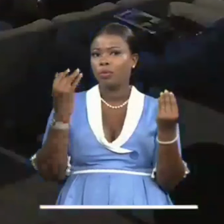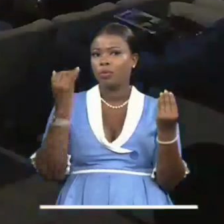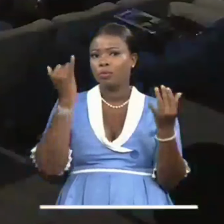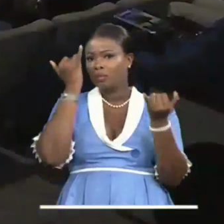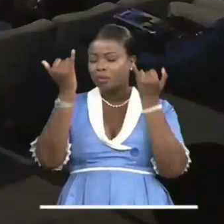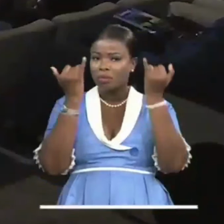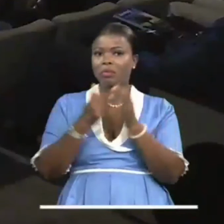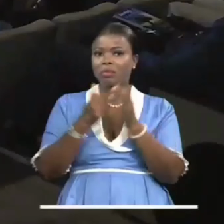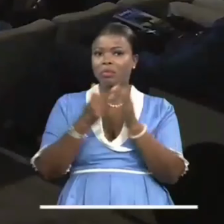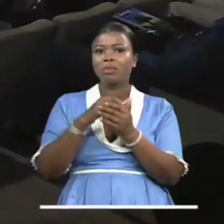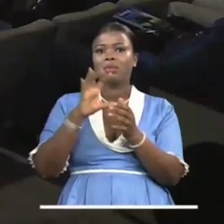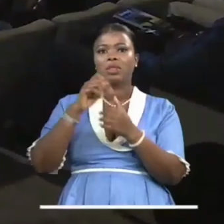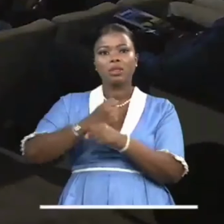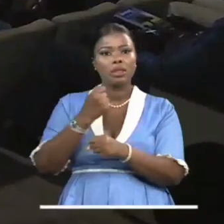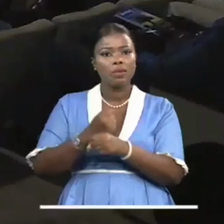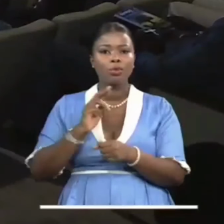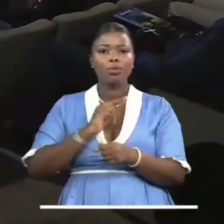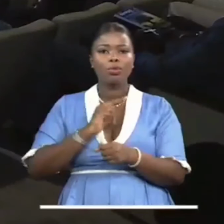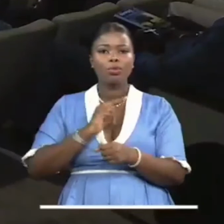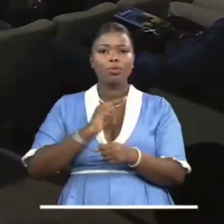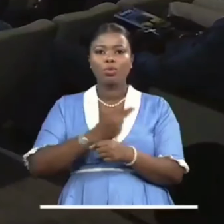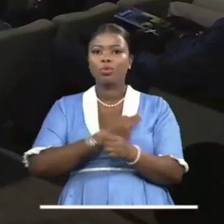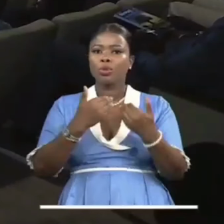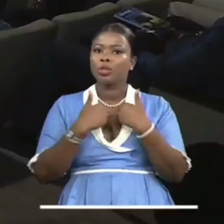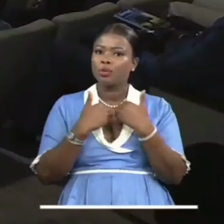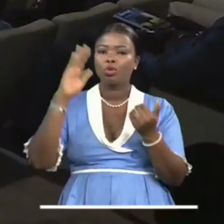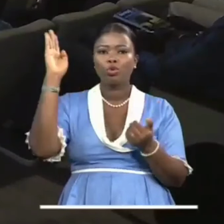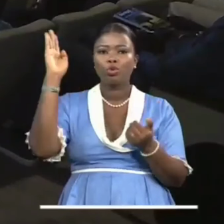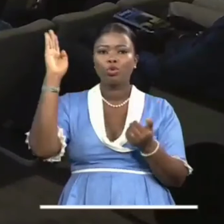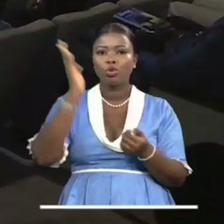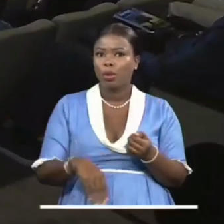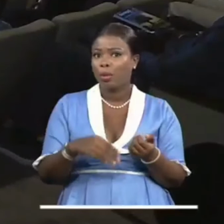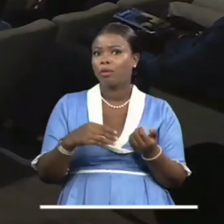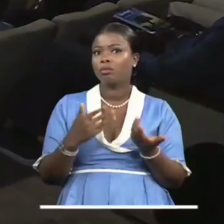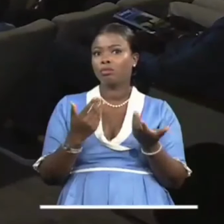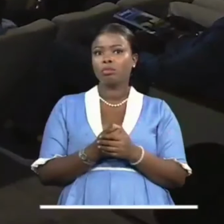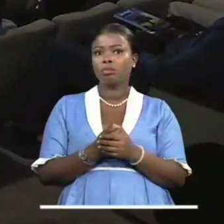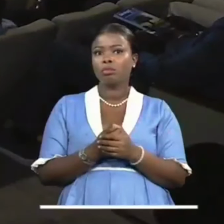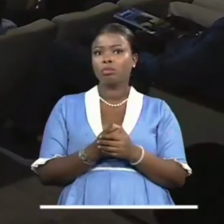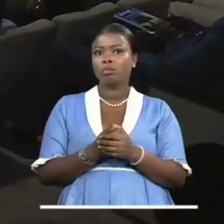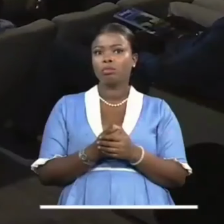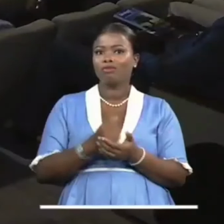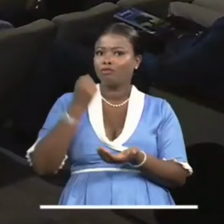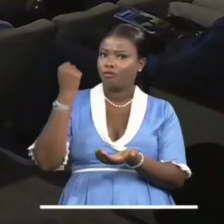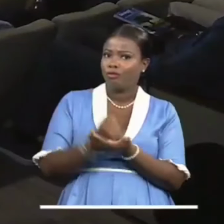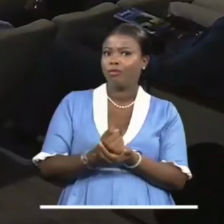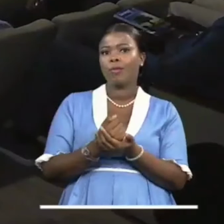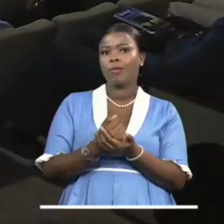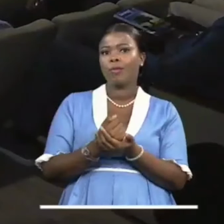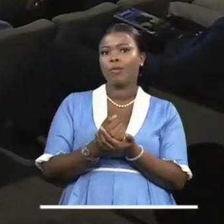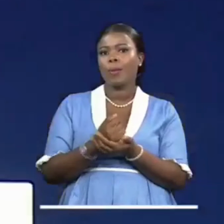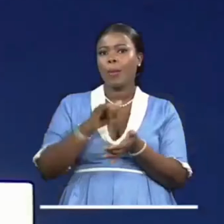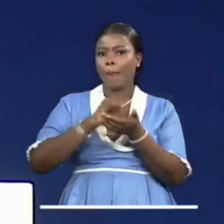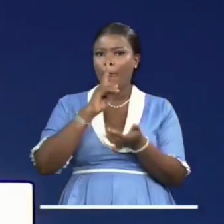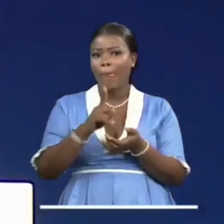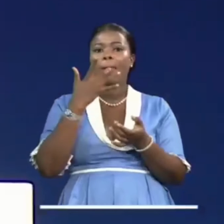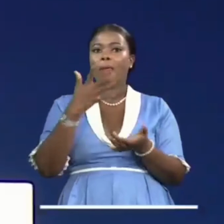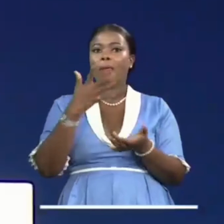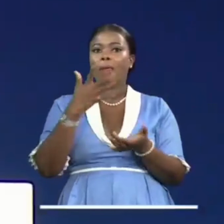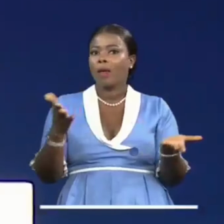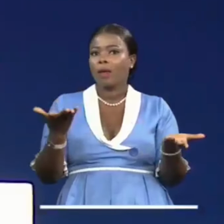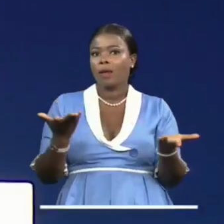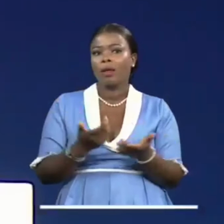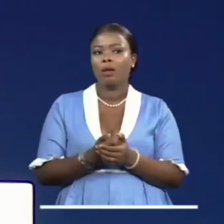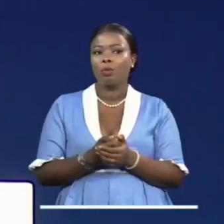l'emploi nous n'avons jamais eu un portage au plus haut niveau il y a eu des validations au niveau technique c'est l'occasion unique pour avoir un portage au plus